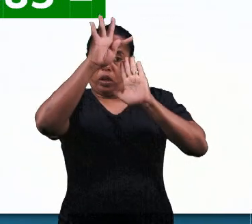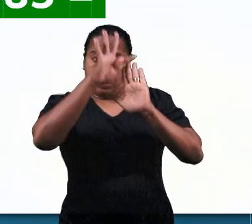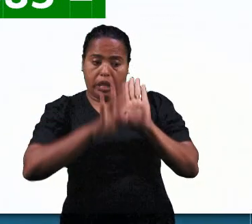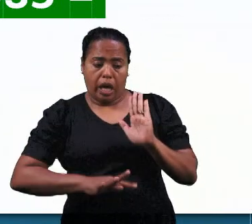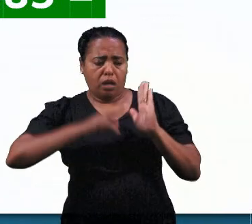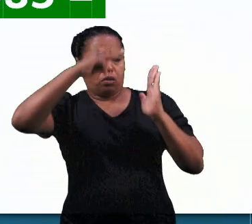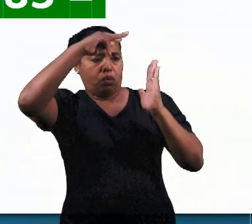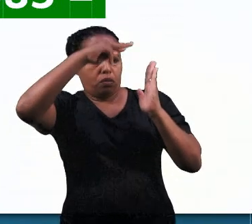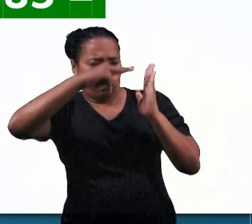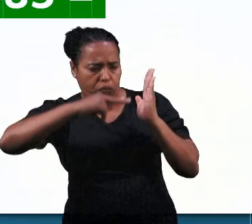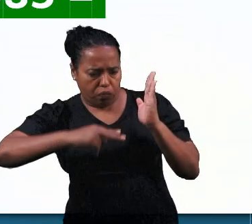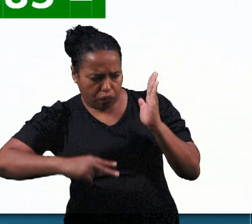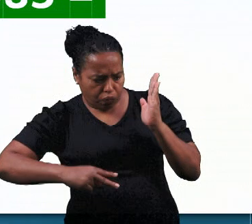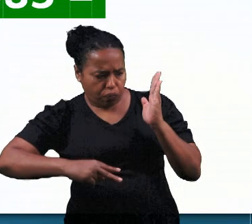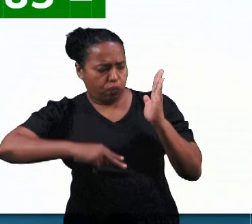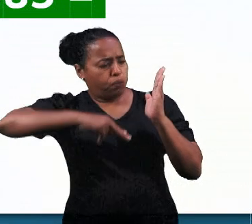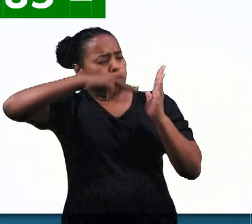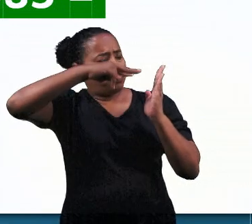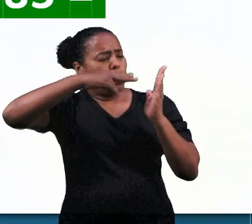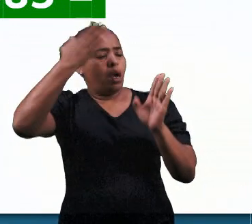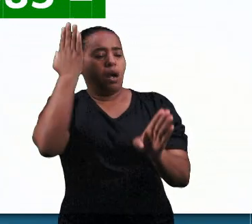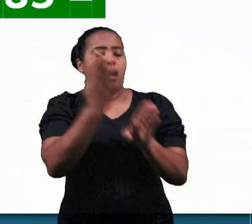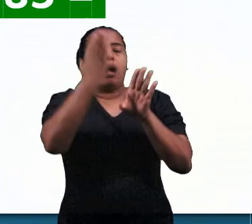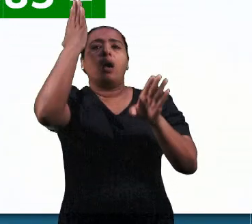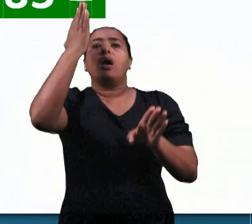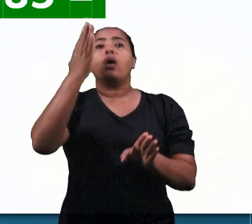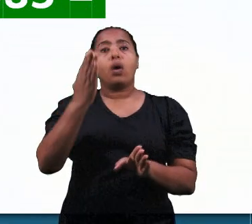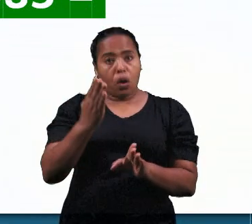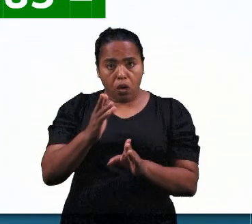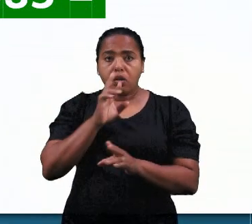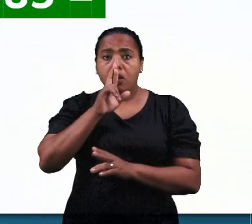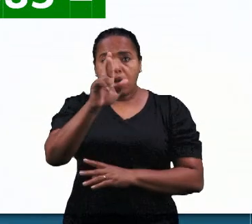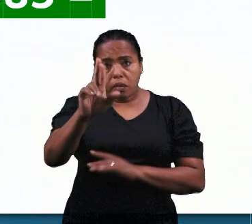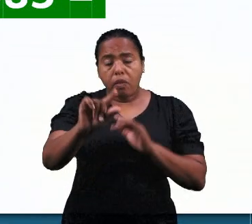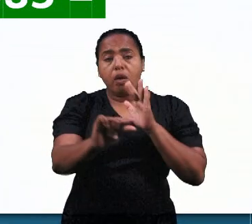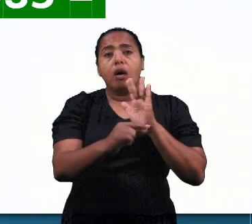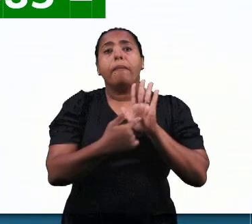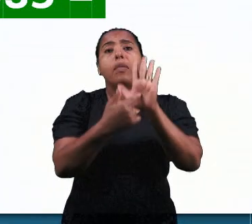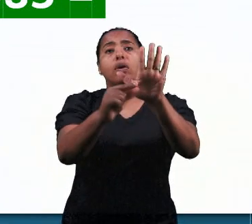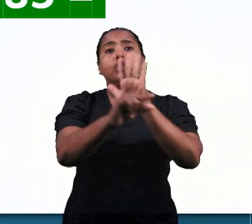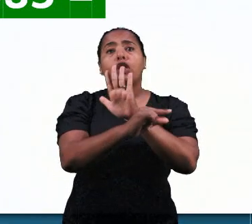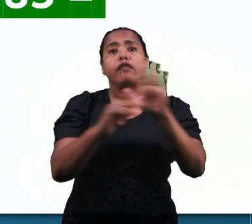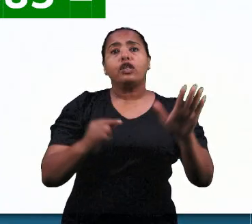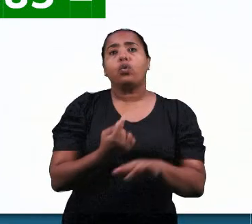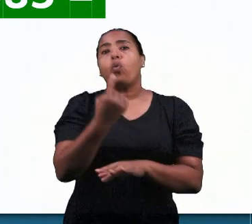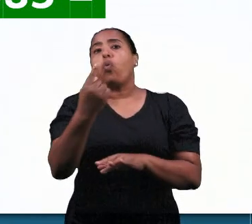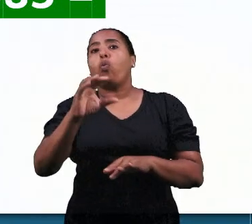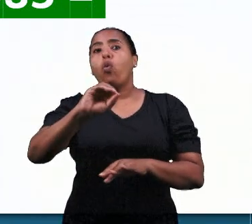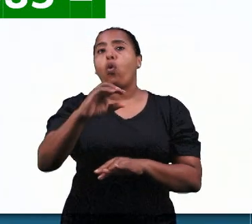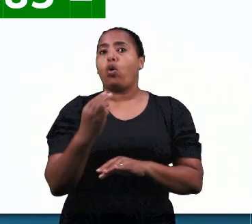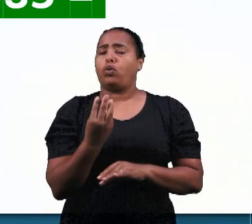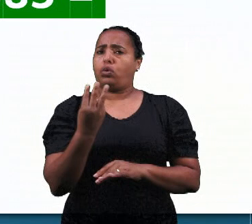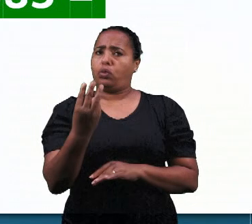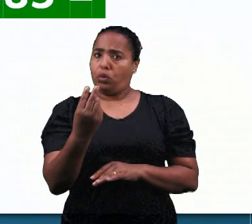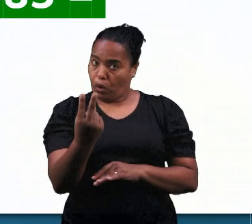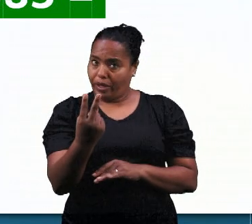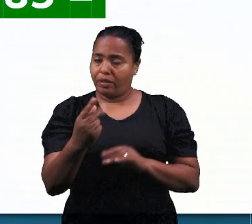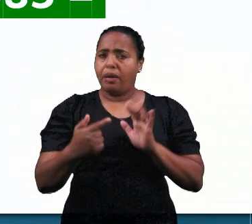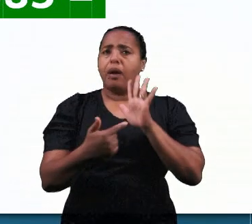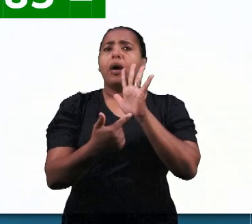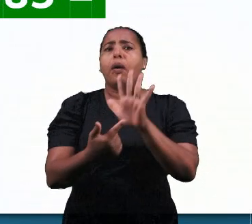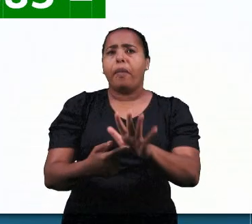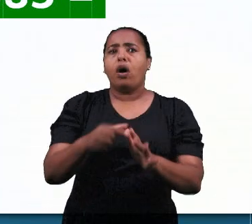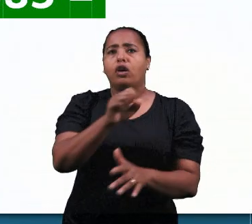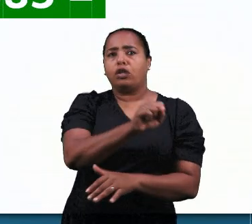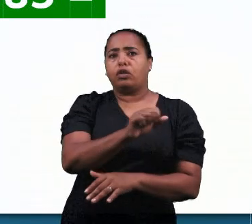textes ci-dessous et cherchez une réponse en mettant en évidence un ou deux versets. Citez seulement leur